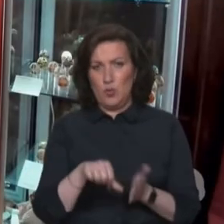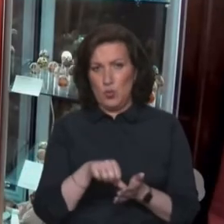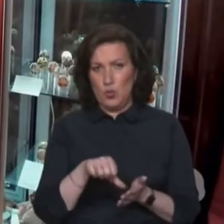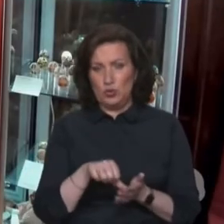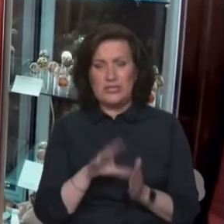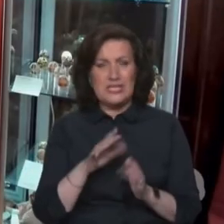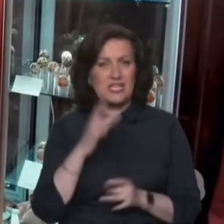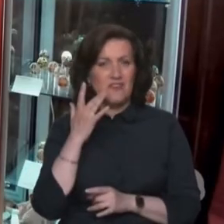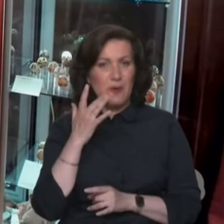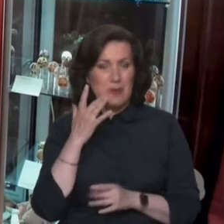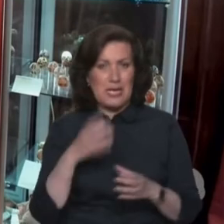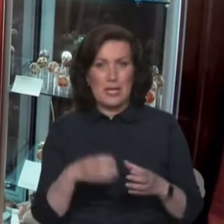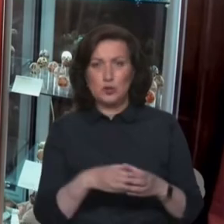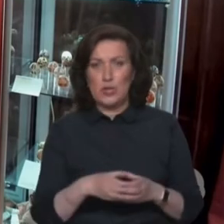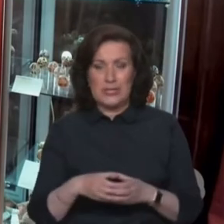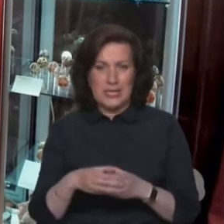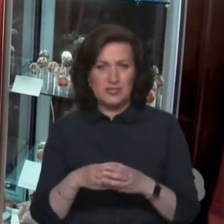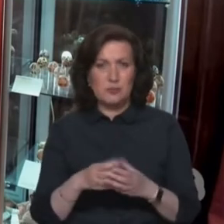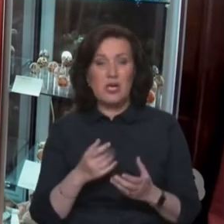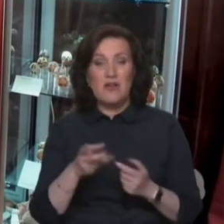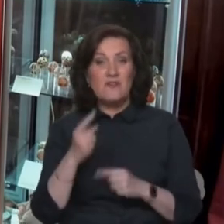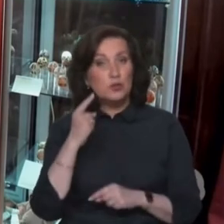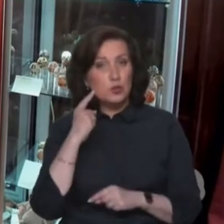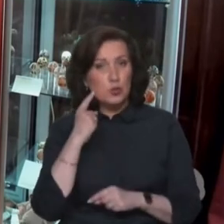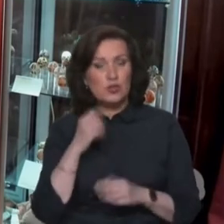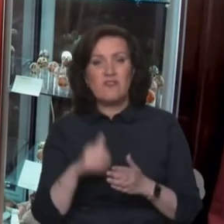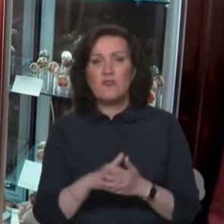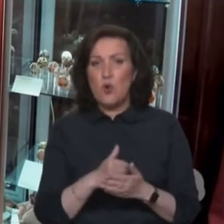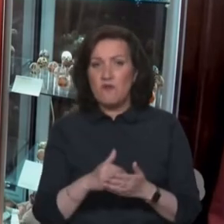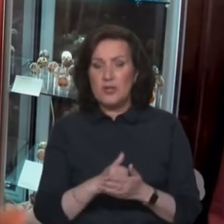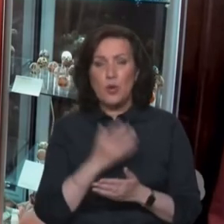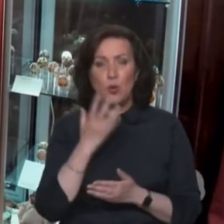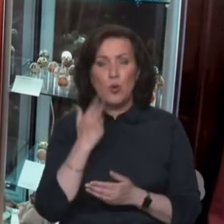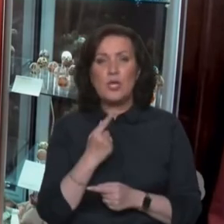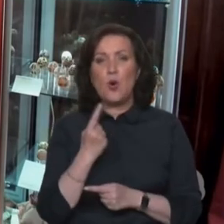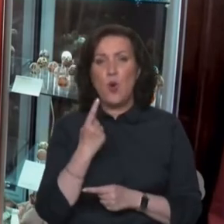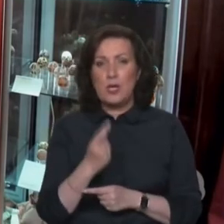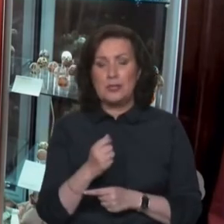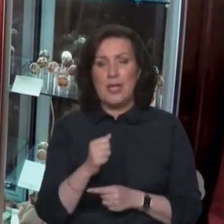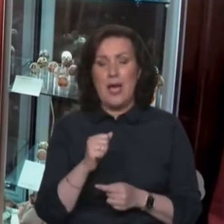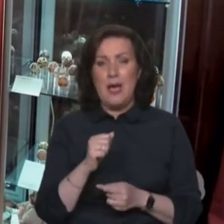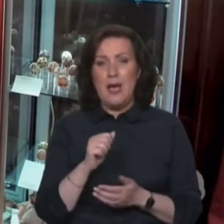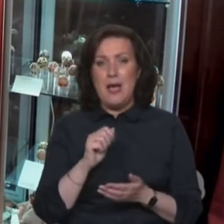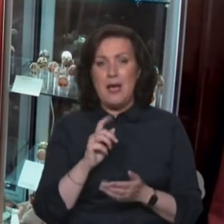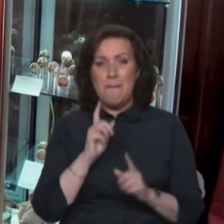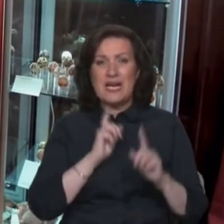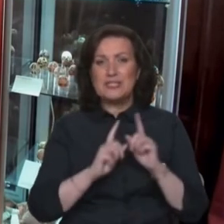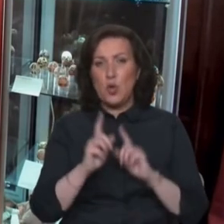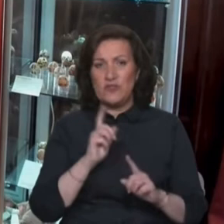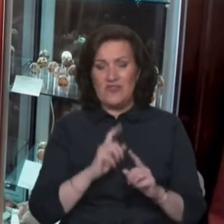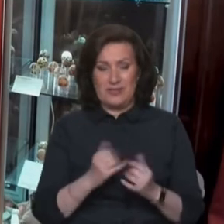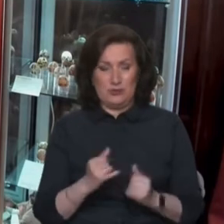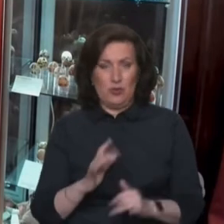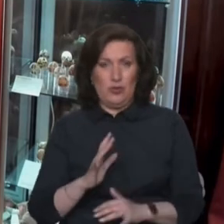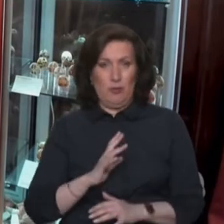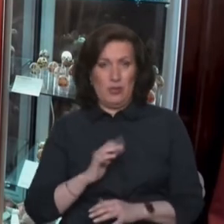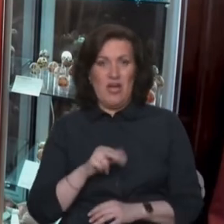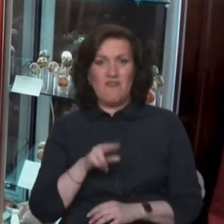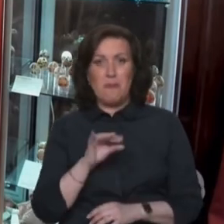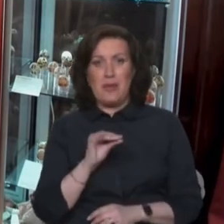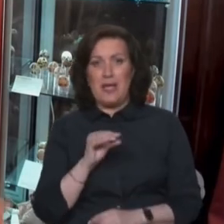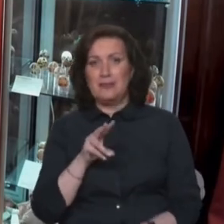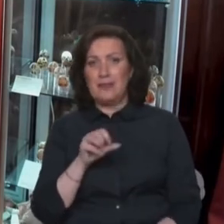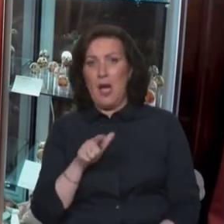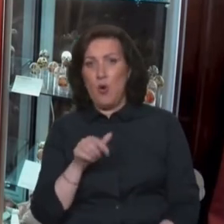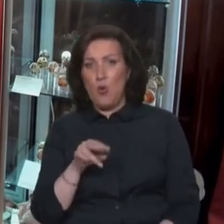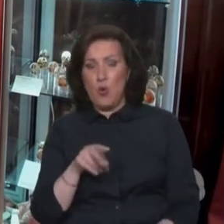тільки у американської діаспори. Бо, як ви чуєте у новинах, коли одна прес-конференція, що на сьогодні була в Пентагоні,